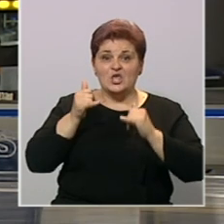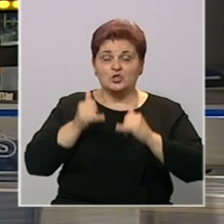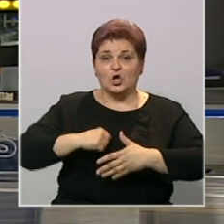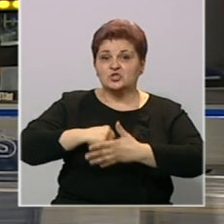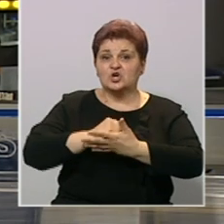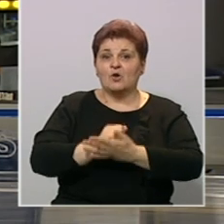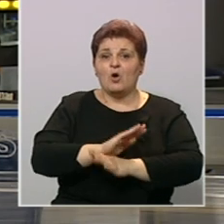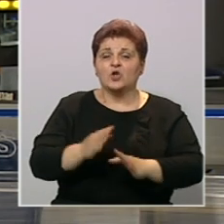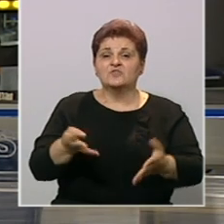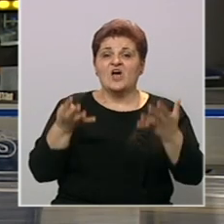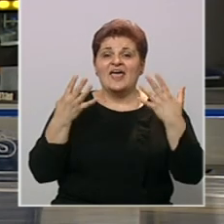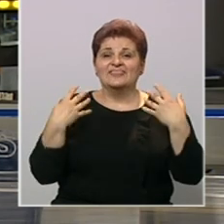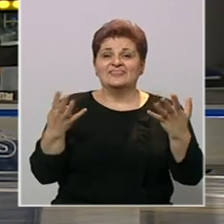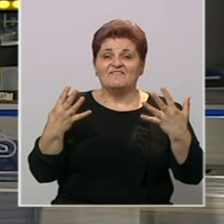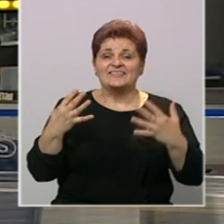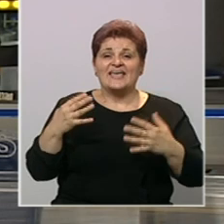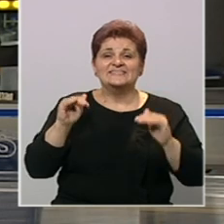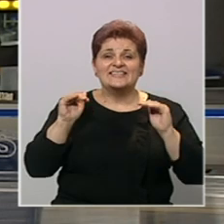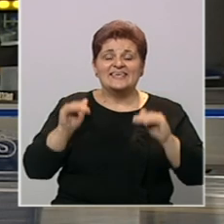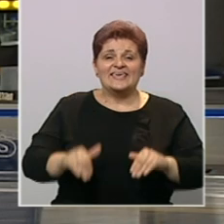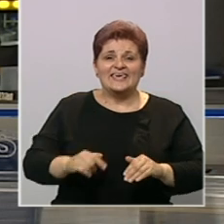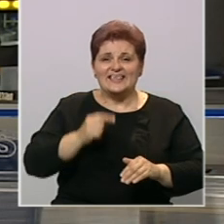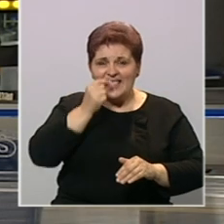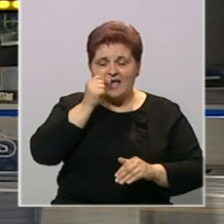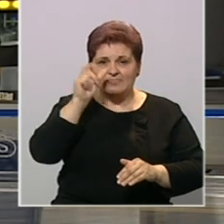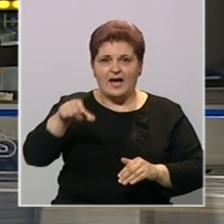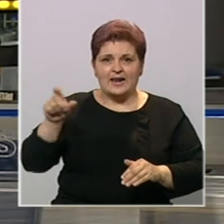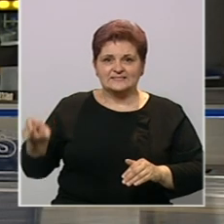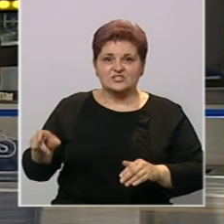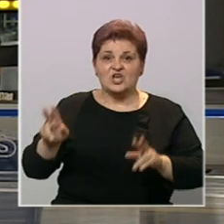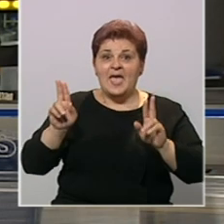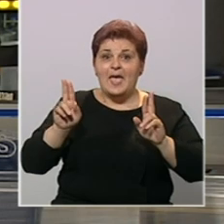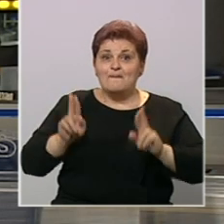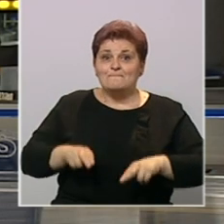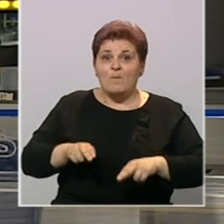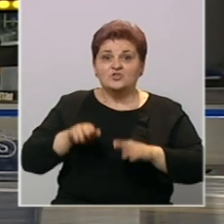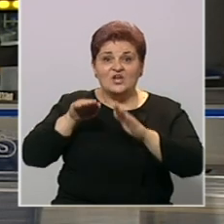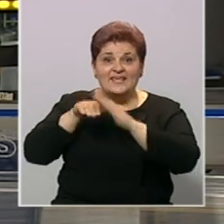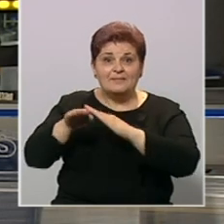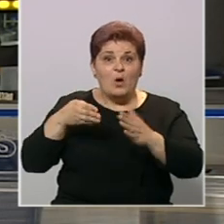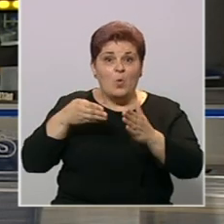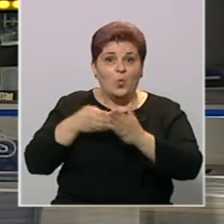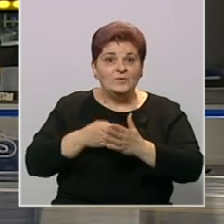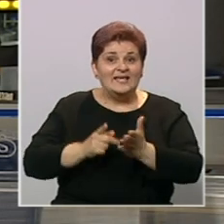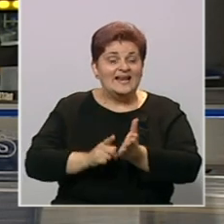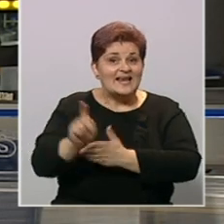sada je registrovano gotovo 90.000 glasača. Može li dijaspora utjecati na